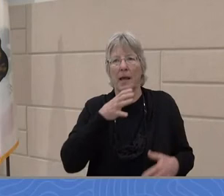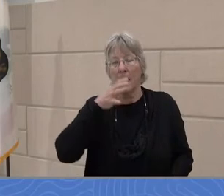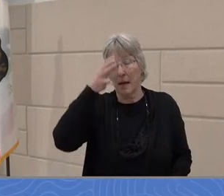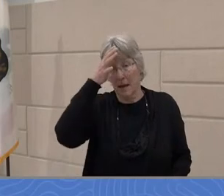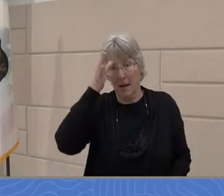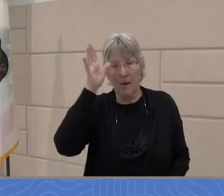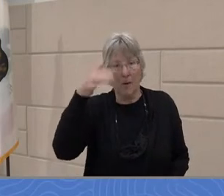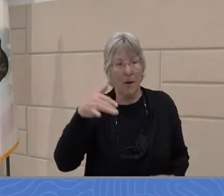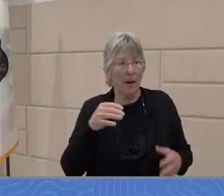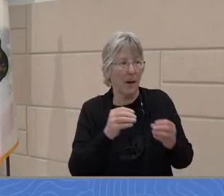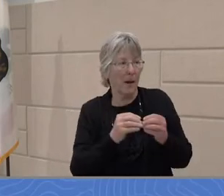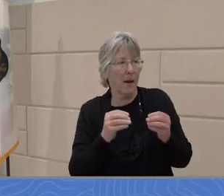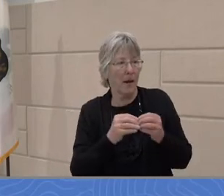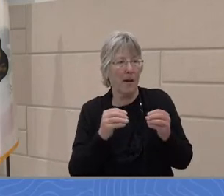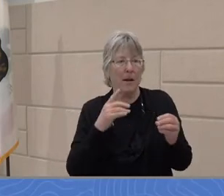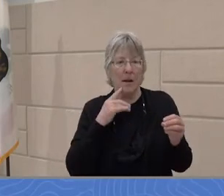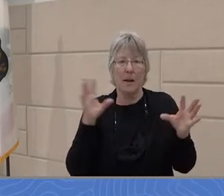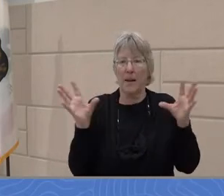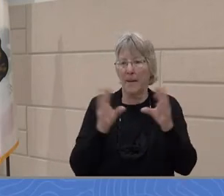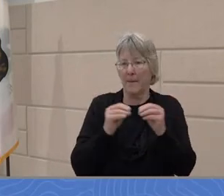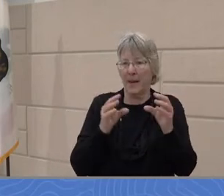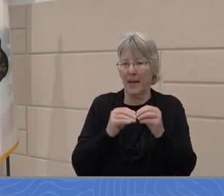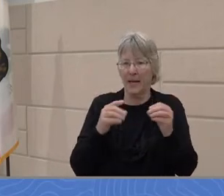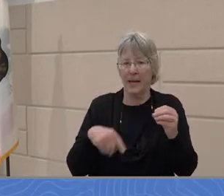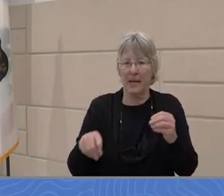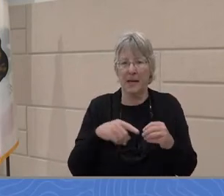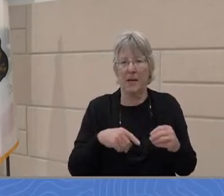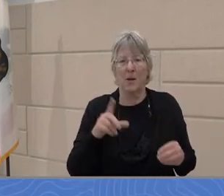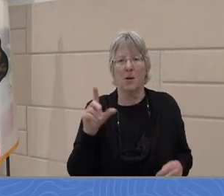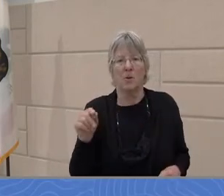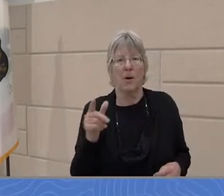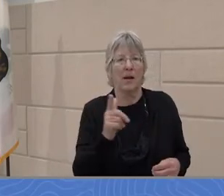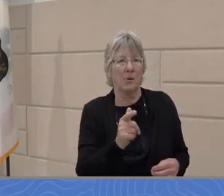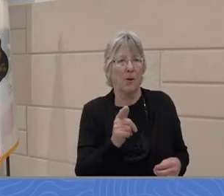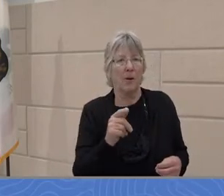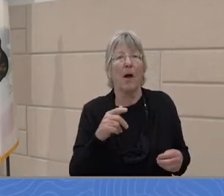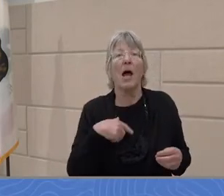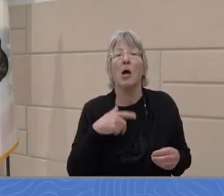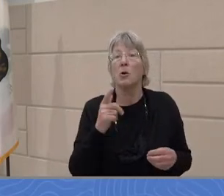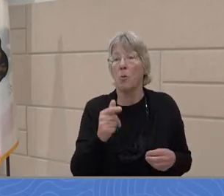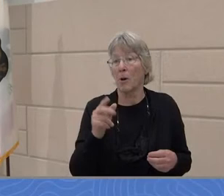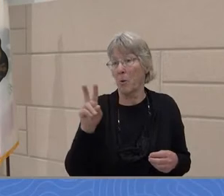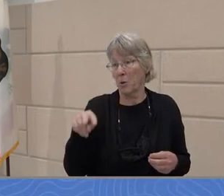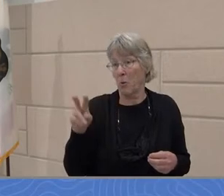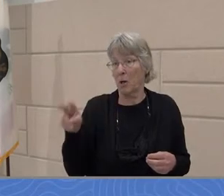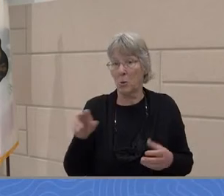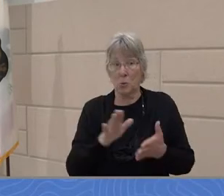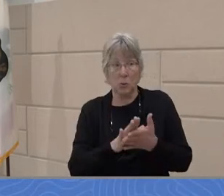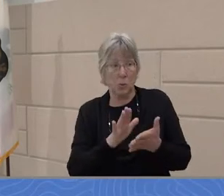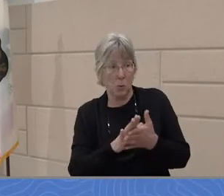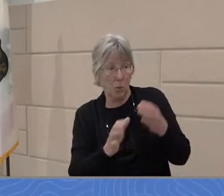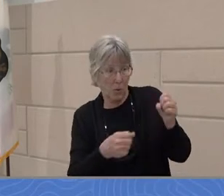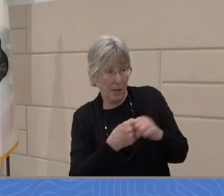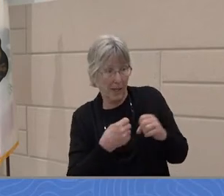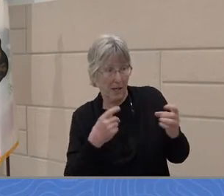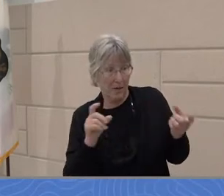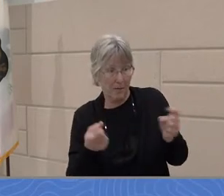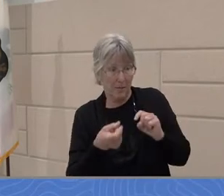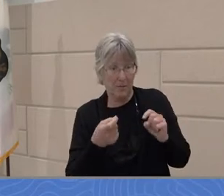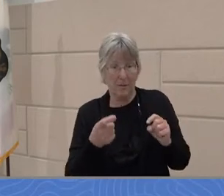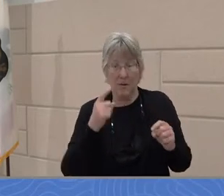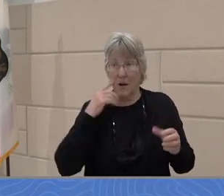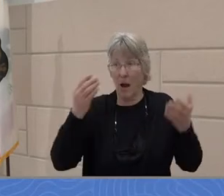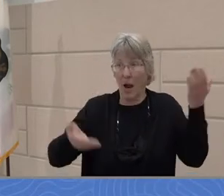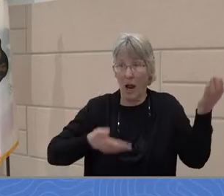มไว้ตานั่งเมียนปันตุไอฟเตเตสำหรับชามปีปอนภัยมวยนี่ปีต